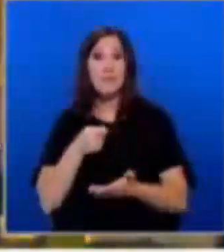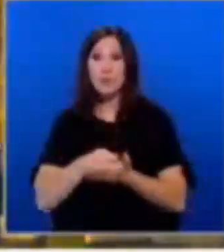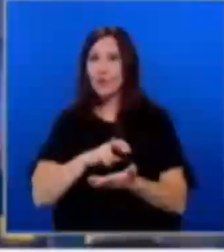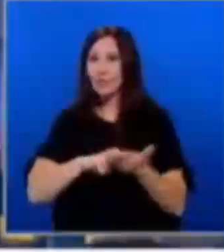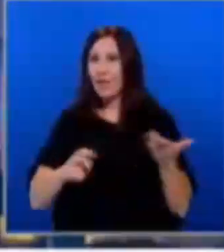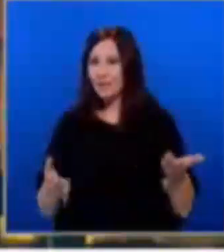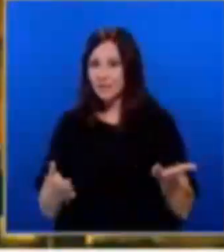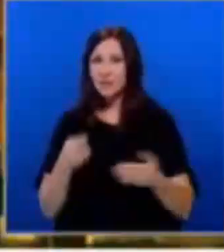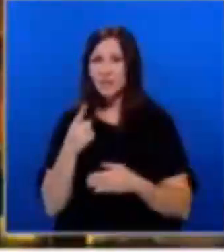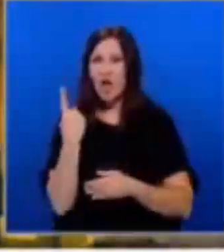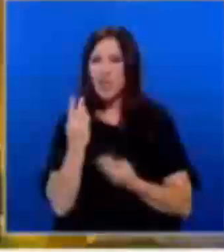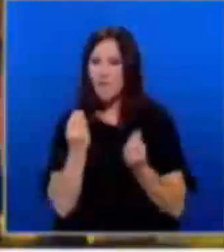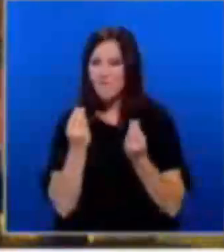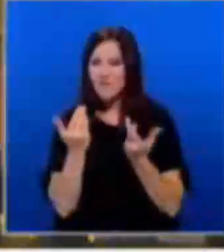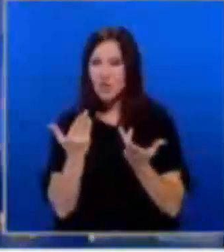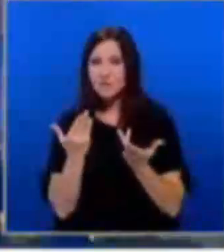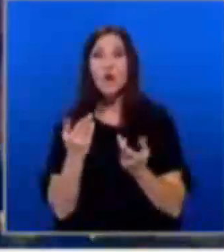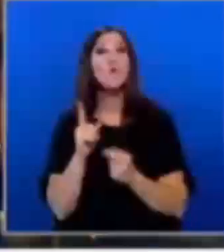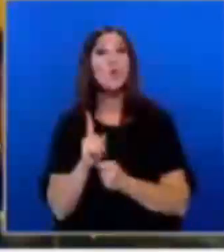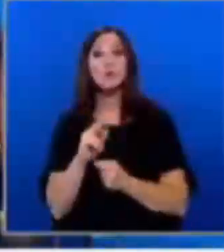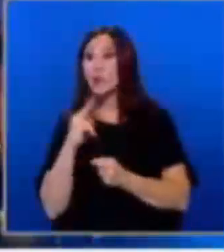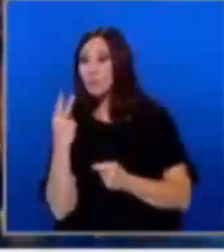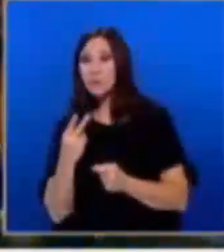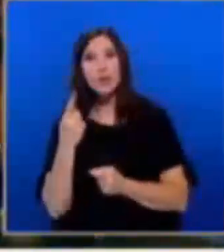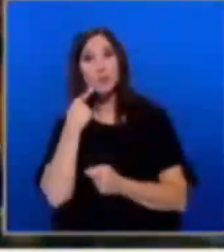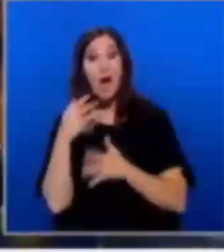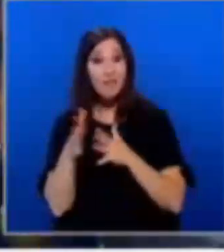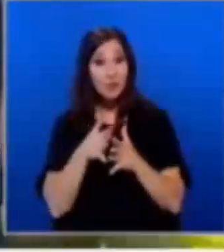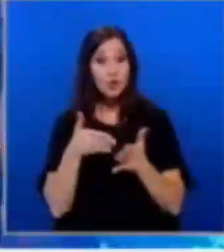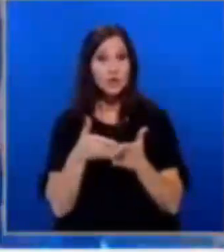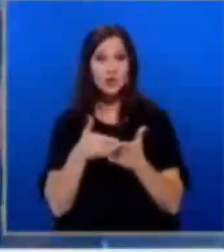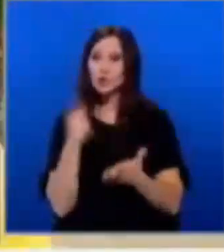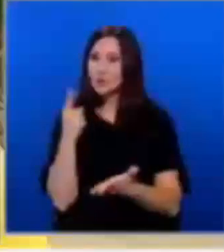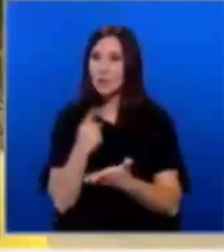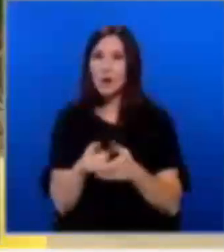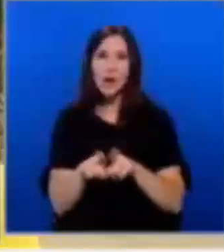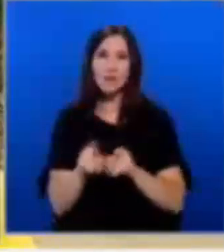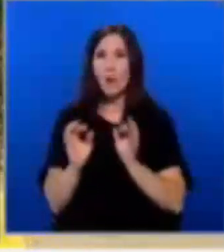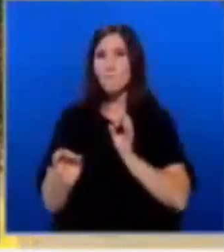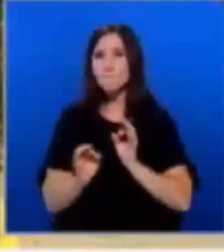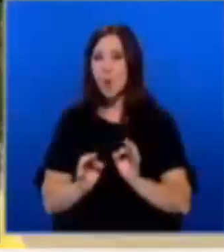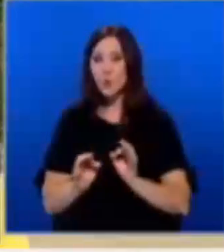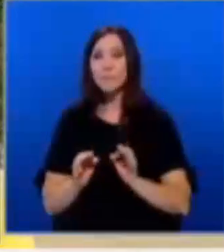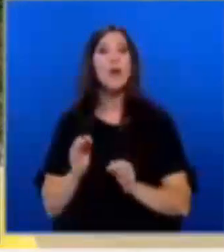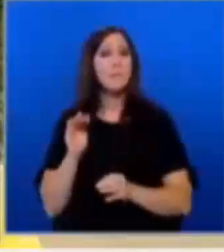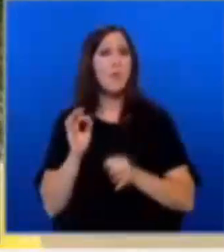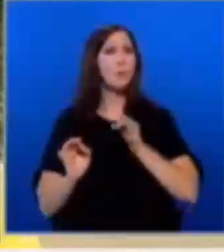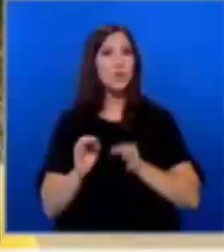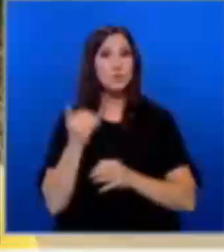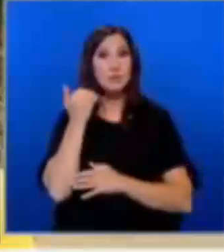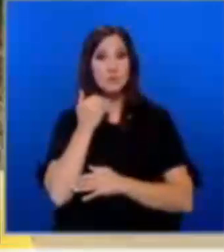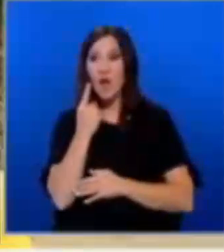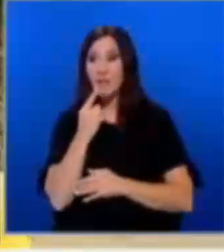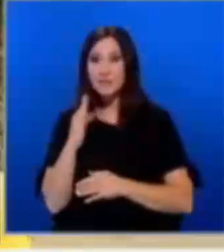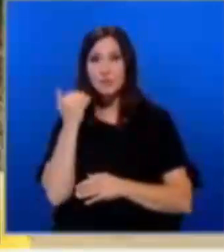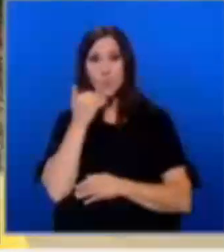данъци. Това е едно вещество, към което се обръщат най-вече младите хора, защото се налага като мода, че е модерно да се употребява и единственото